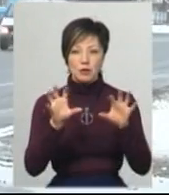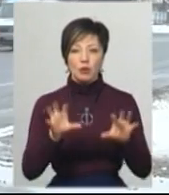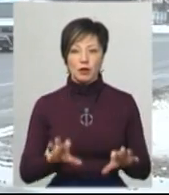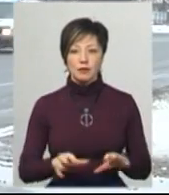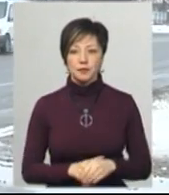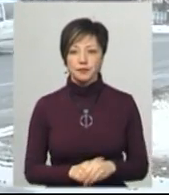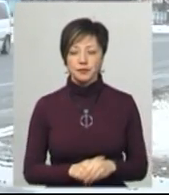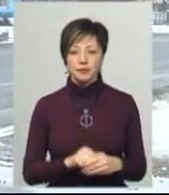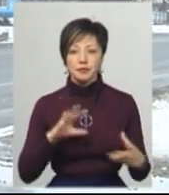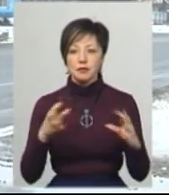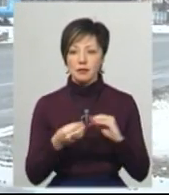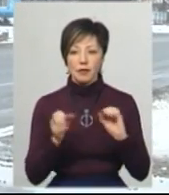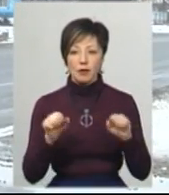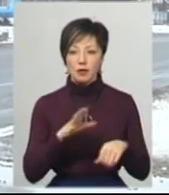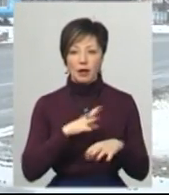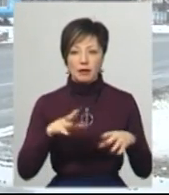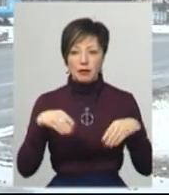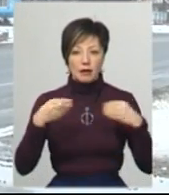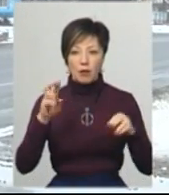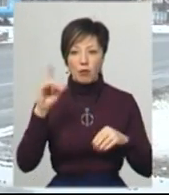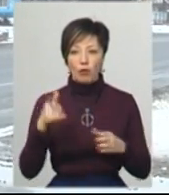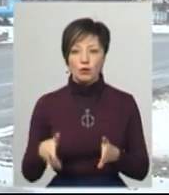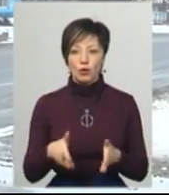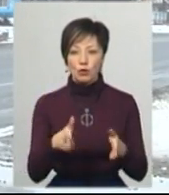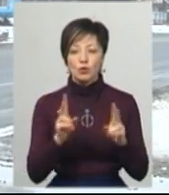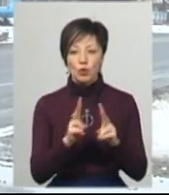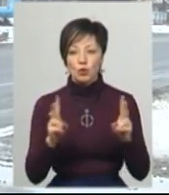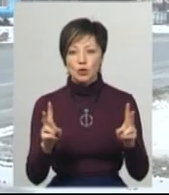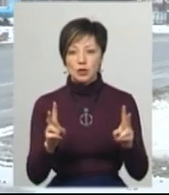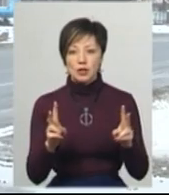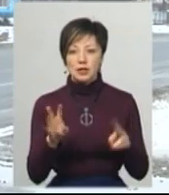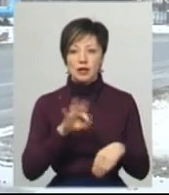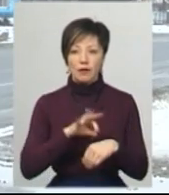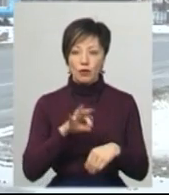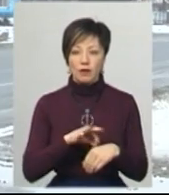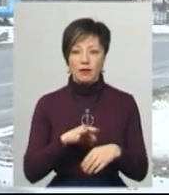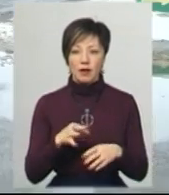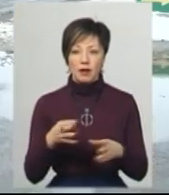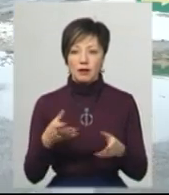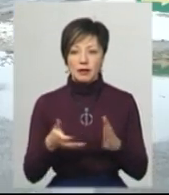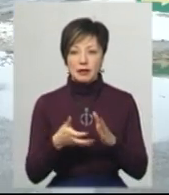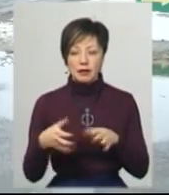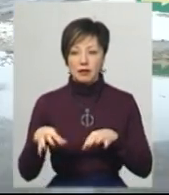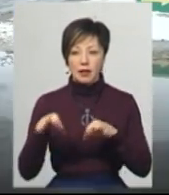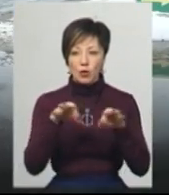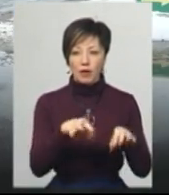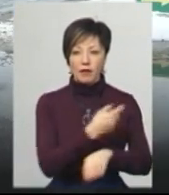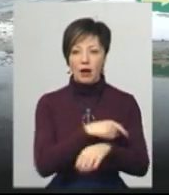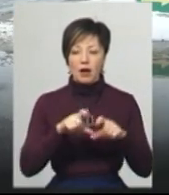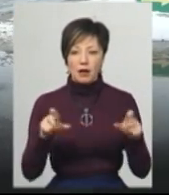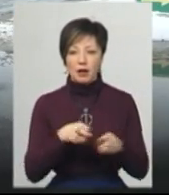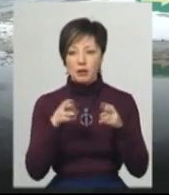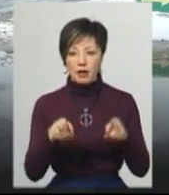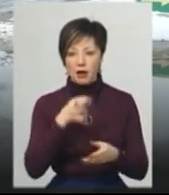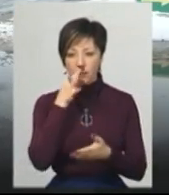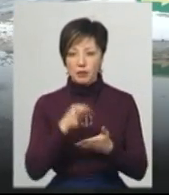законодавству. Наслідки можуть різні бути. Не дай Бог, десь хтось у дорозі захворів, не доїхав до лікарні. Передбачена кримінальна